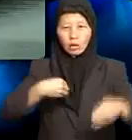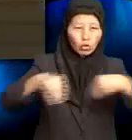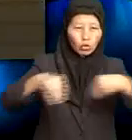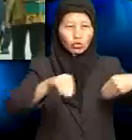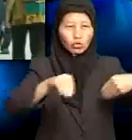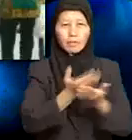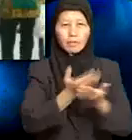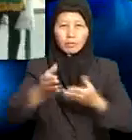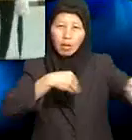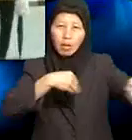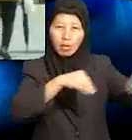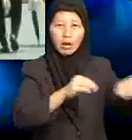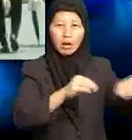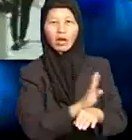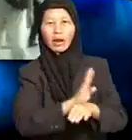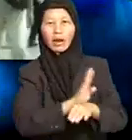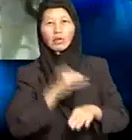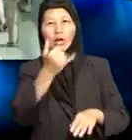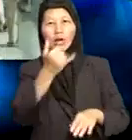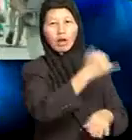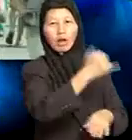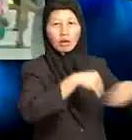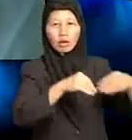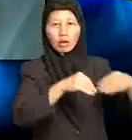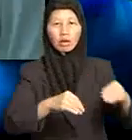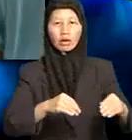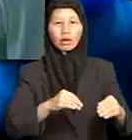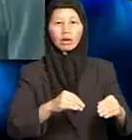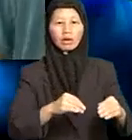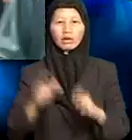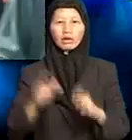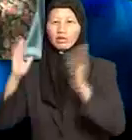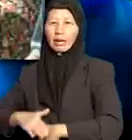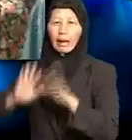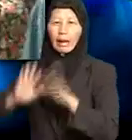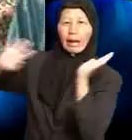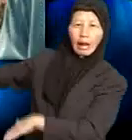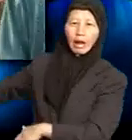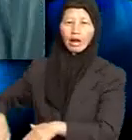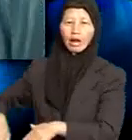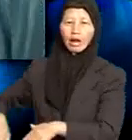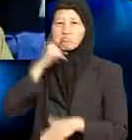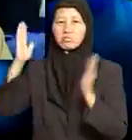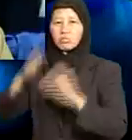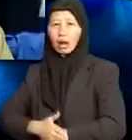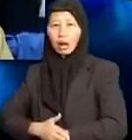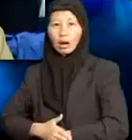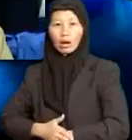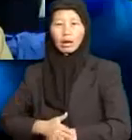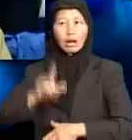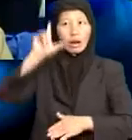umpamanya, mereka sanggup meninggalkan sembahyang kononnya